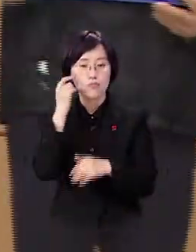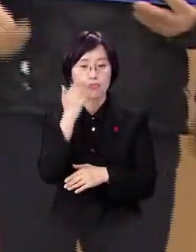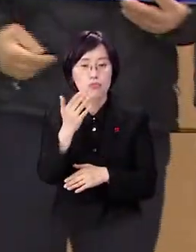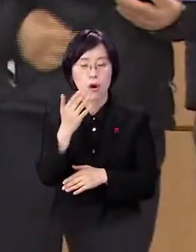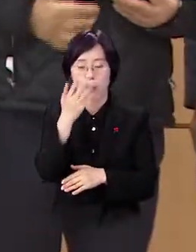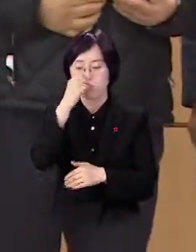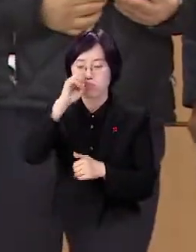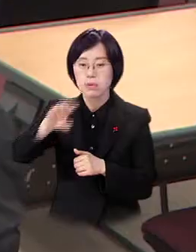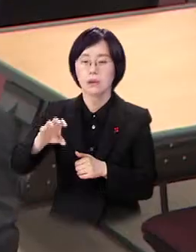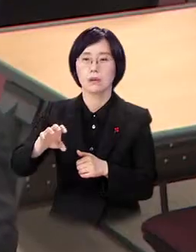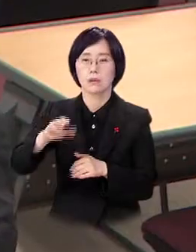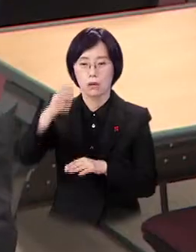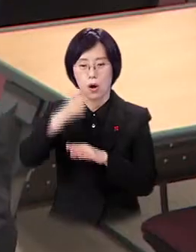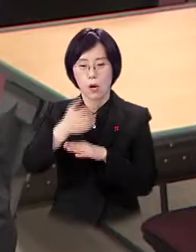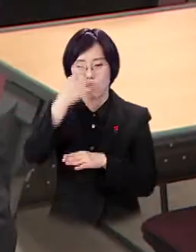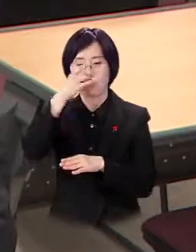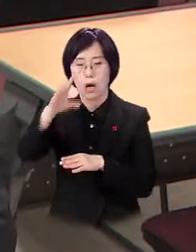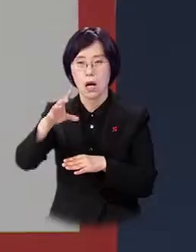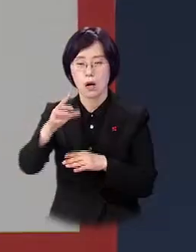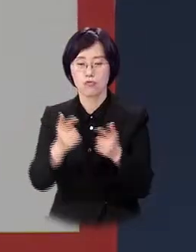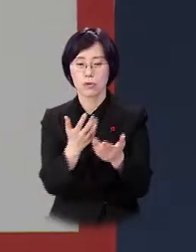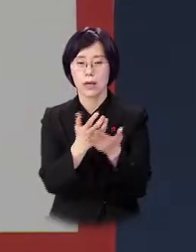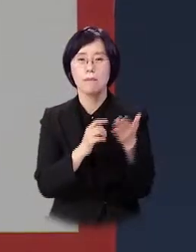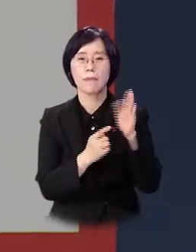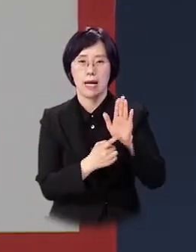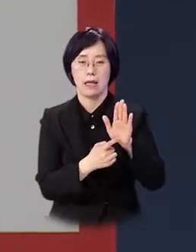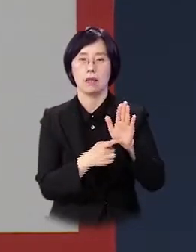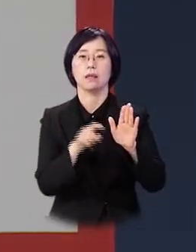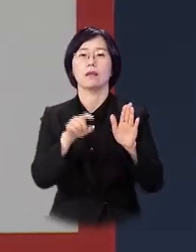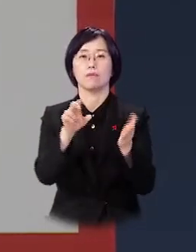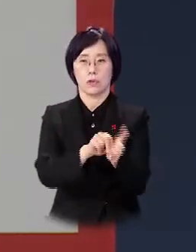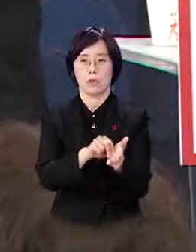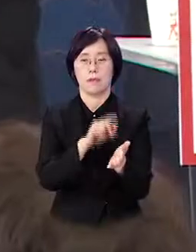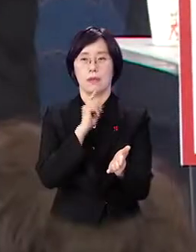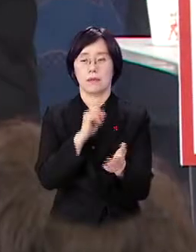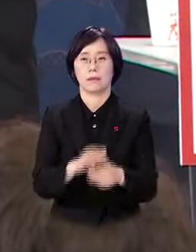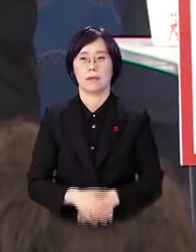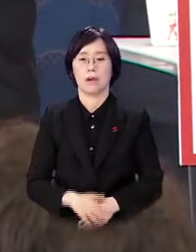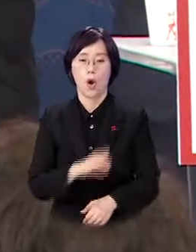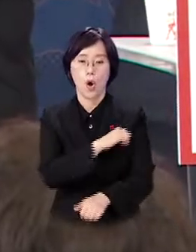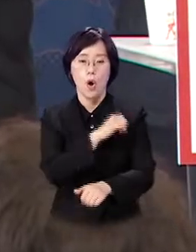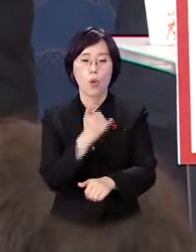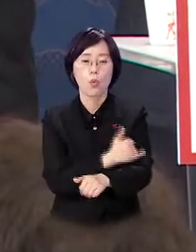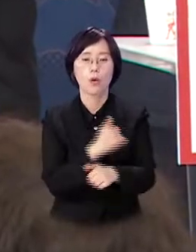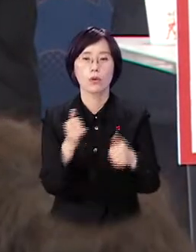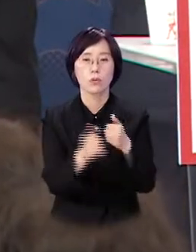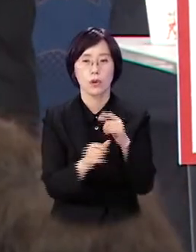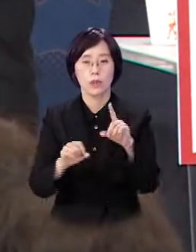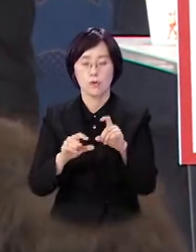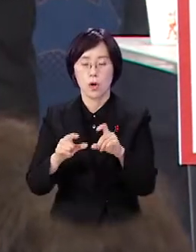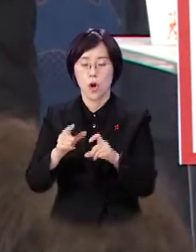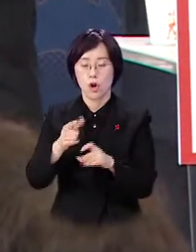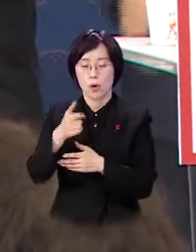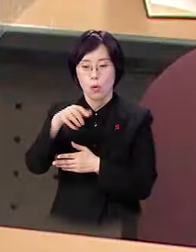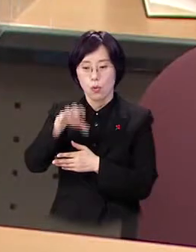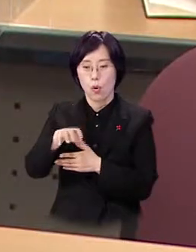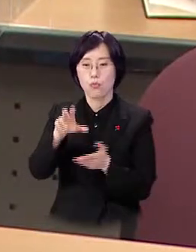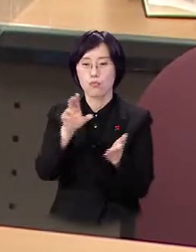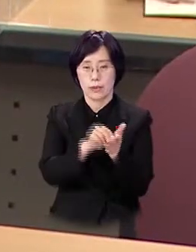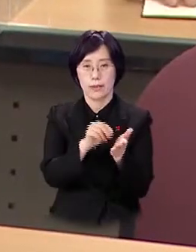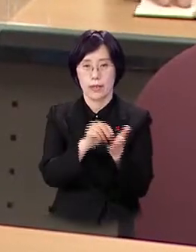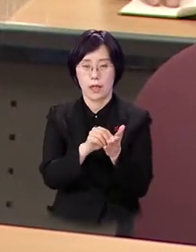요구를 무시한 채 일방적으로 중재안을 내놨다는 겁니다. 권익위는 지난달 수성사격장